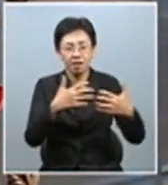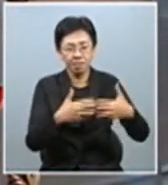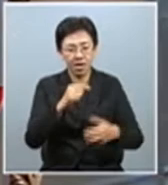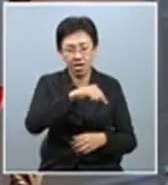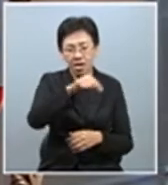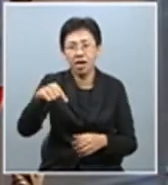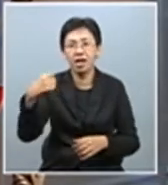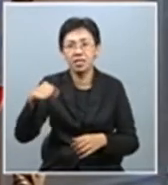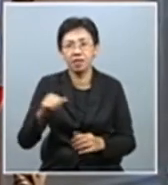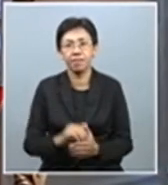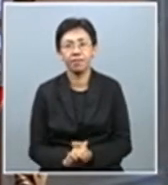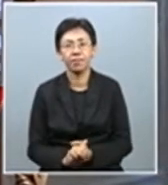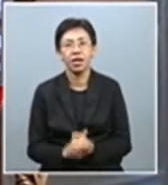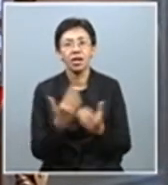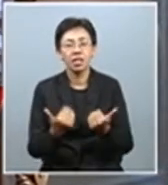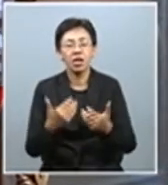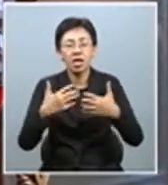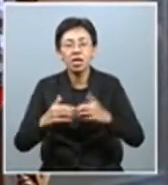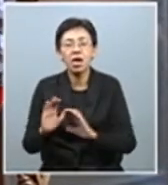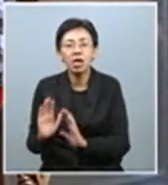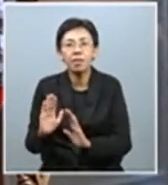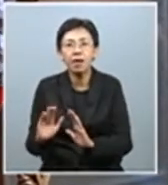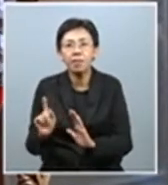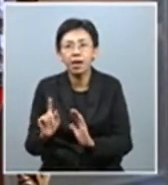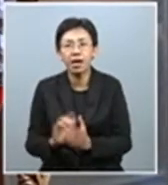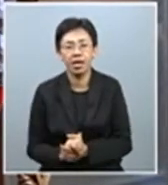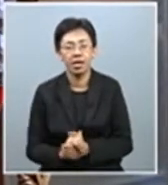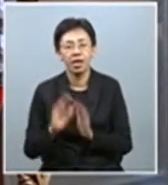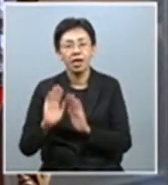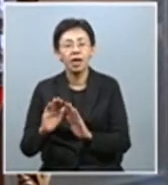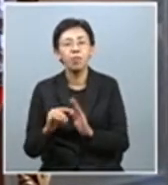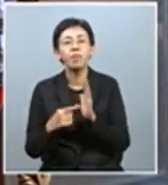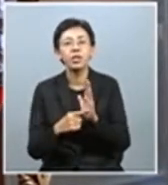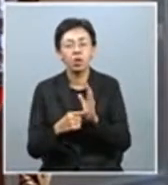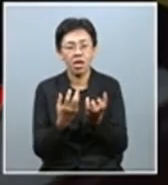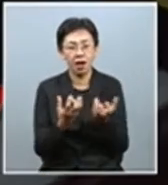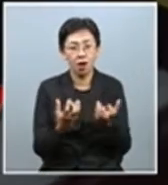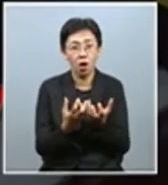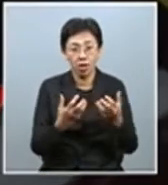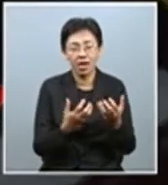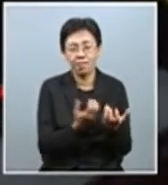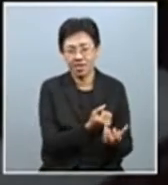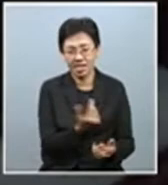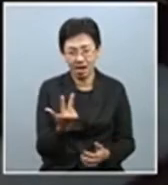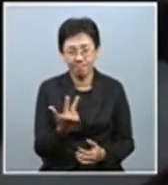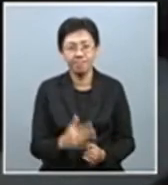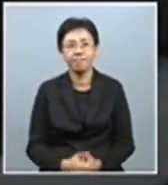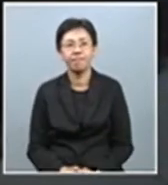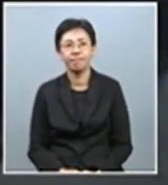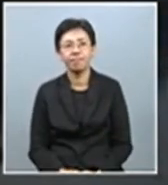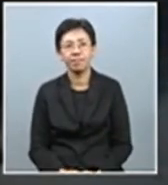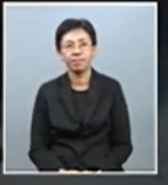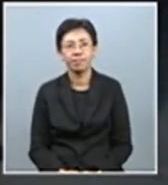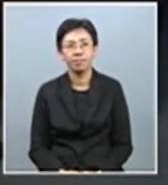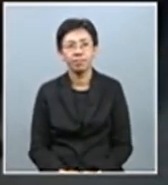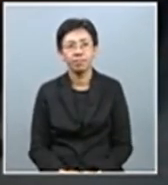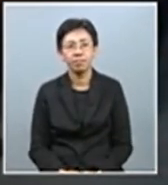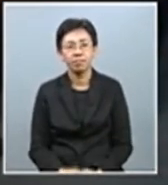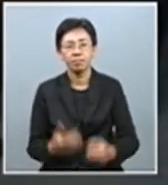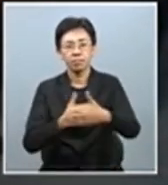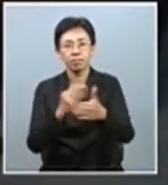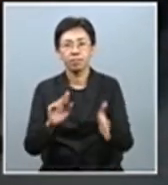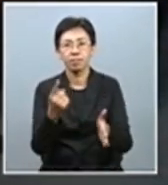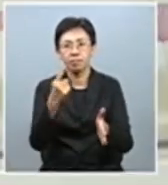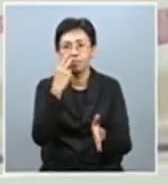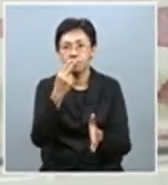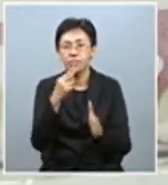แต่ว่าตอนนี้เราเก็บไว้สำหรับจัดแสดงนิทรรศการเนี่ยเพียง3เครื่องนะคะ ภายในห้องแรกนี้จะจำลอง